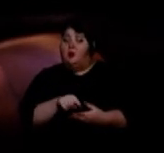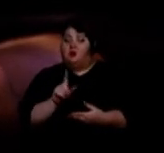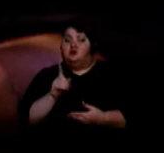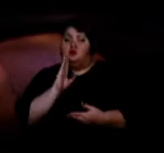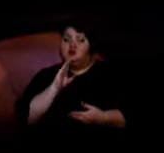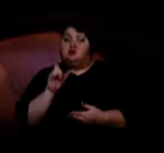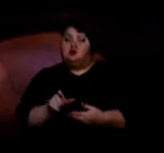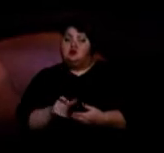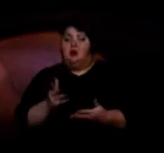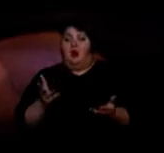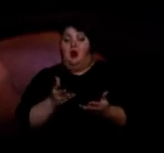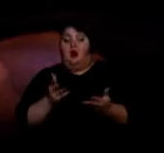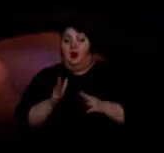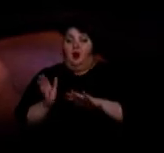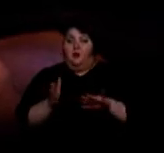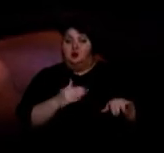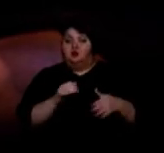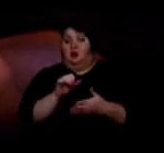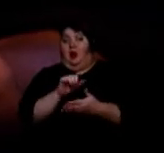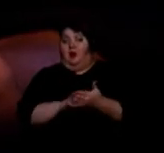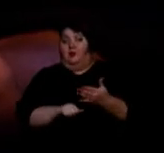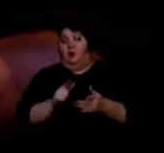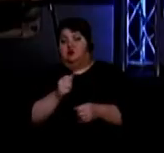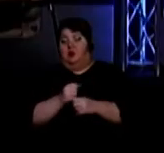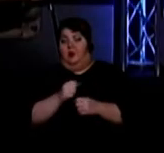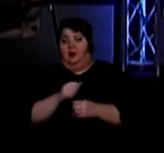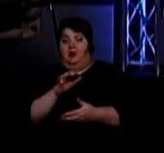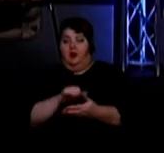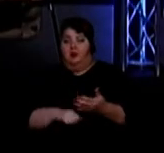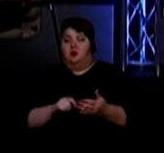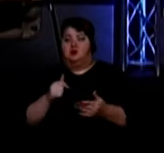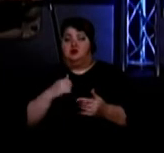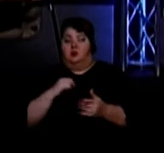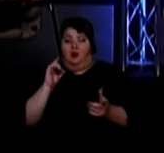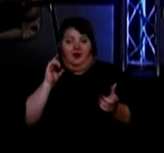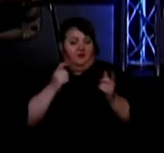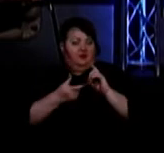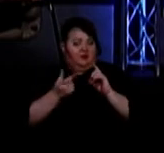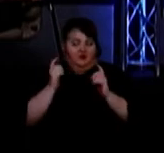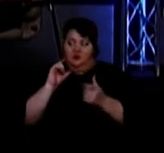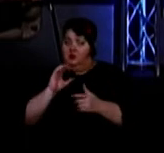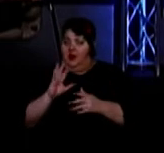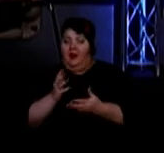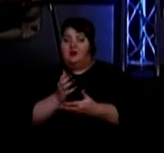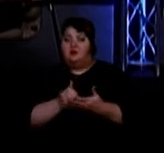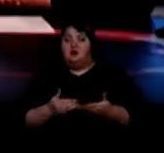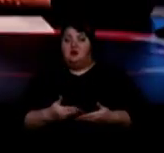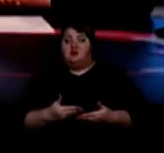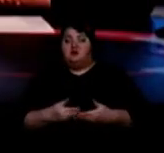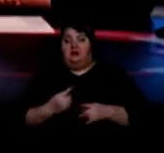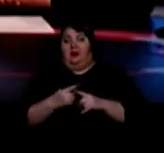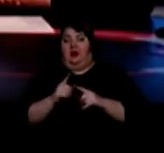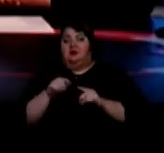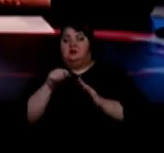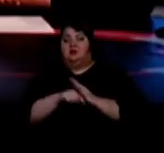жінка, яка пройшла аборт або зробила аборт, щоб ми відвернулись від неї. «Збережи життя» – це значить,